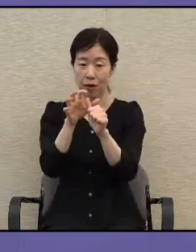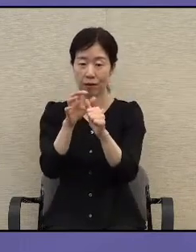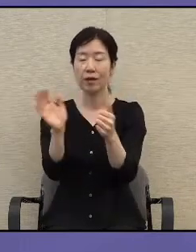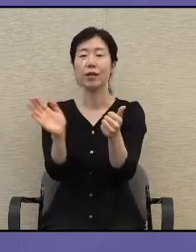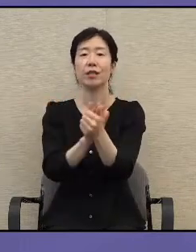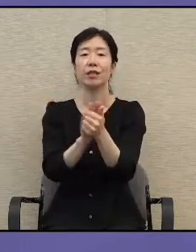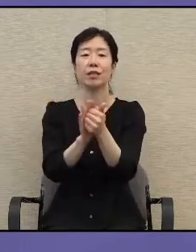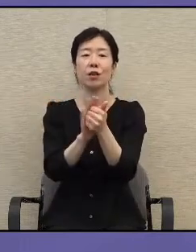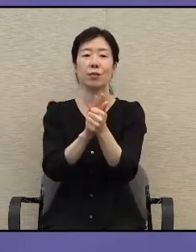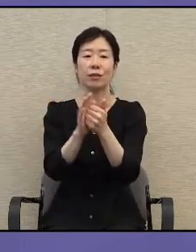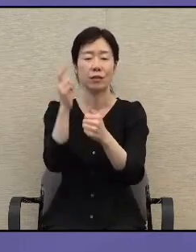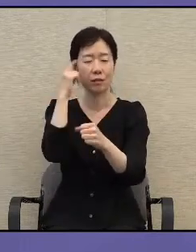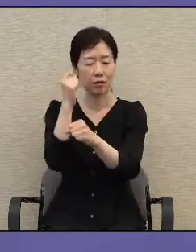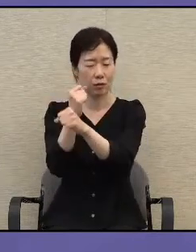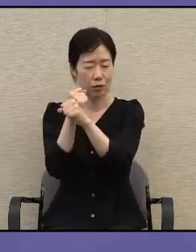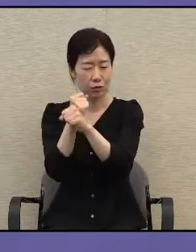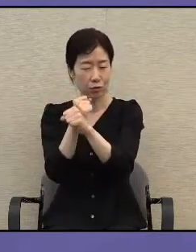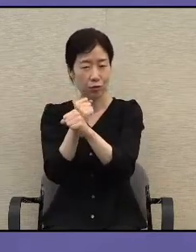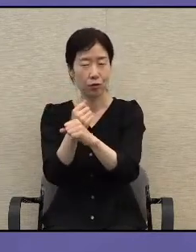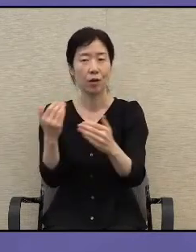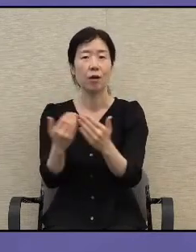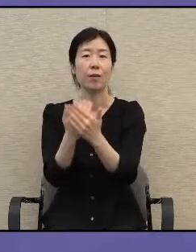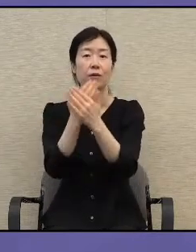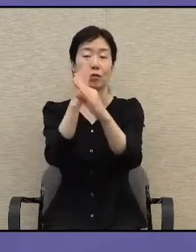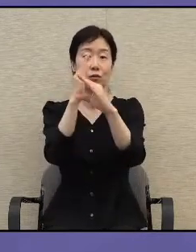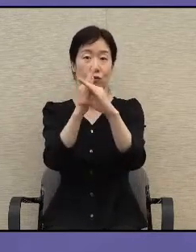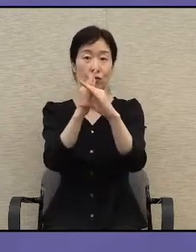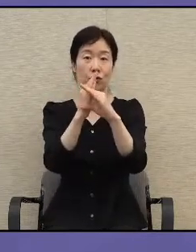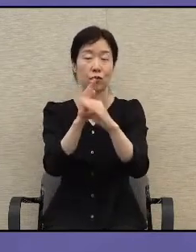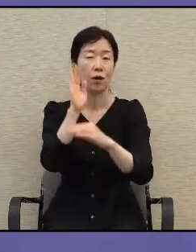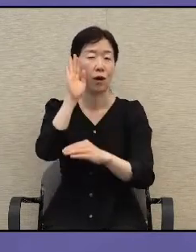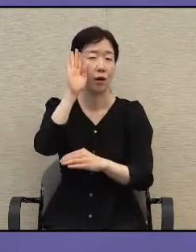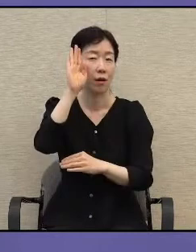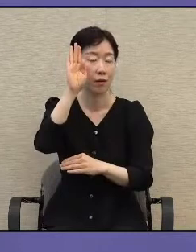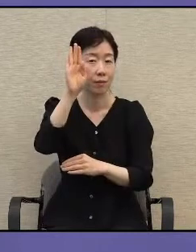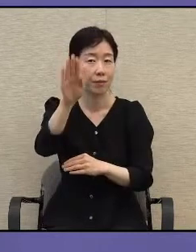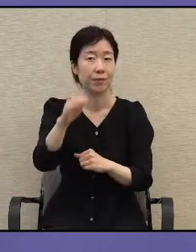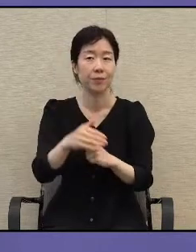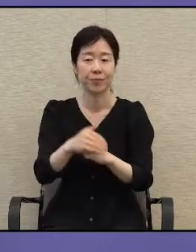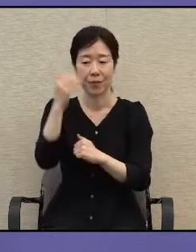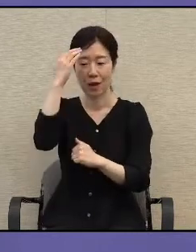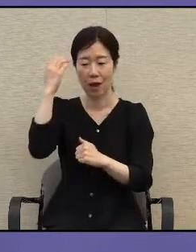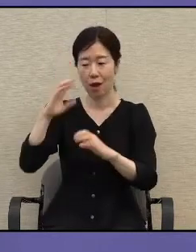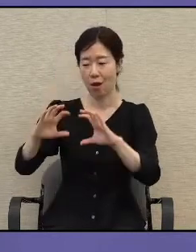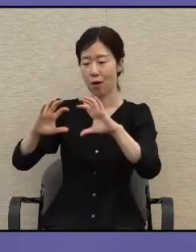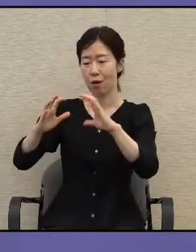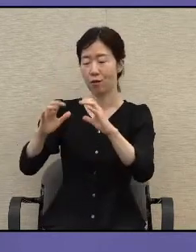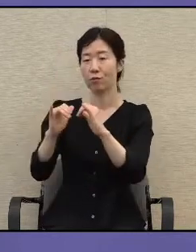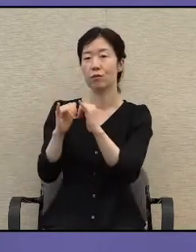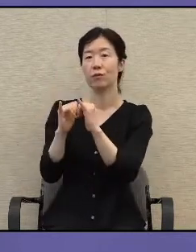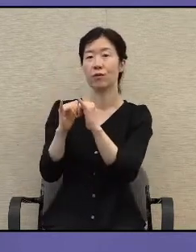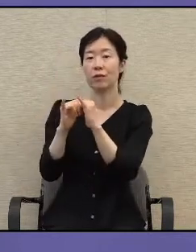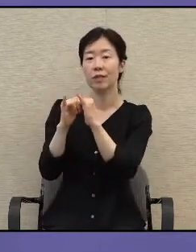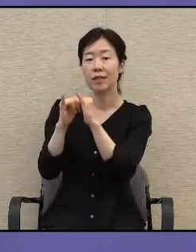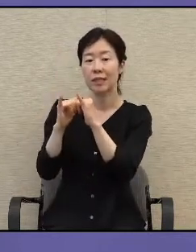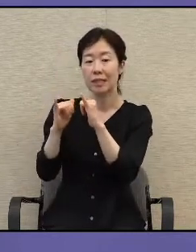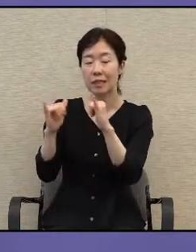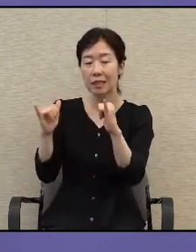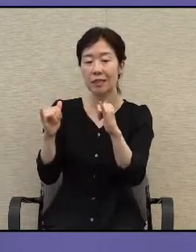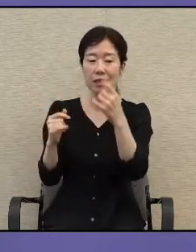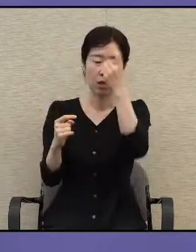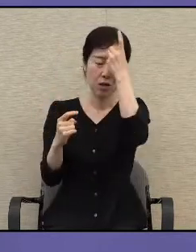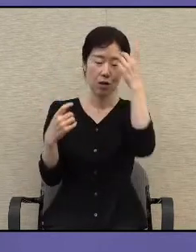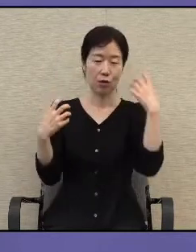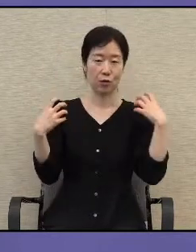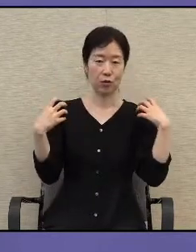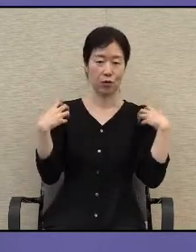부분들이 좀 더 전달이 되어야 되겠고, 장기적으로는 특히 우리나라가 정신건강복지센터에 모든 것을 맡기고 있는 이런 상황 때문에